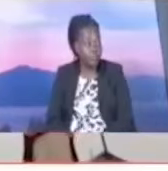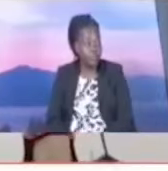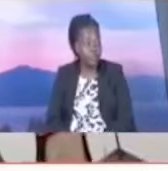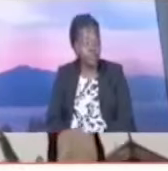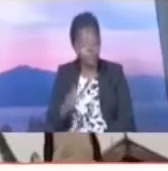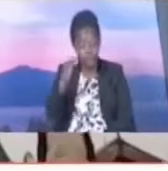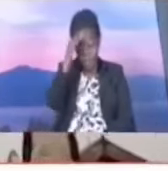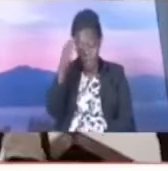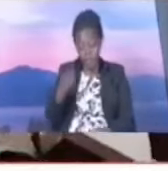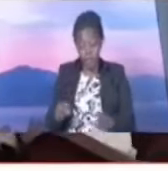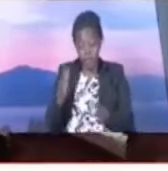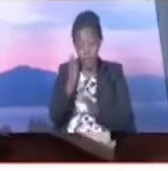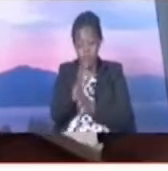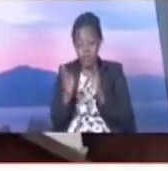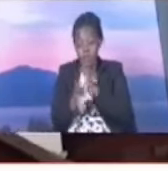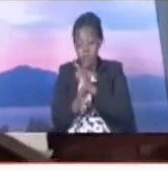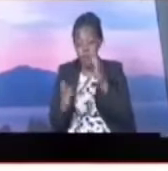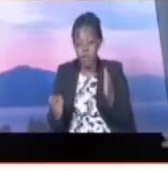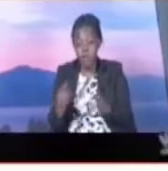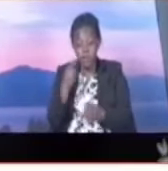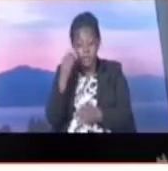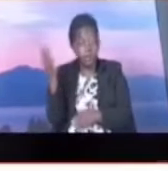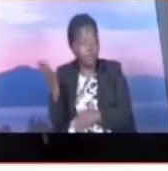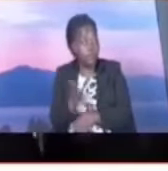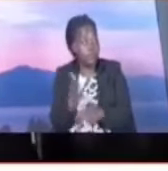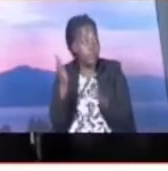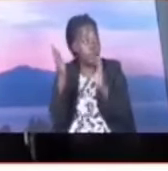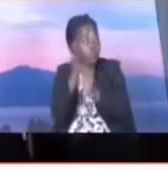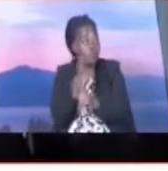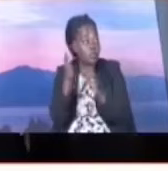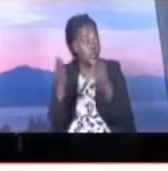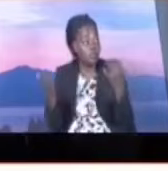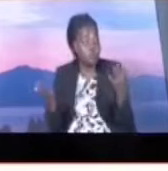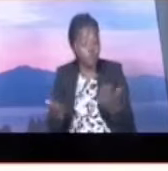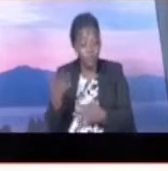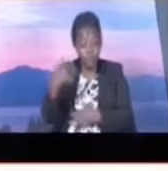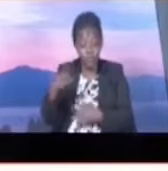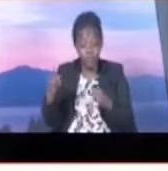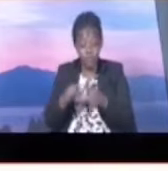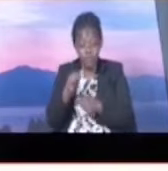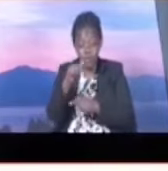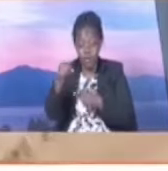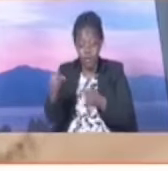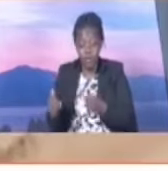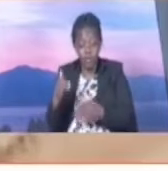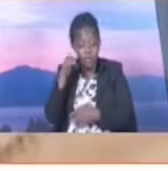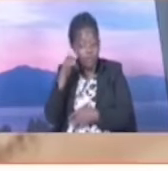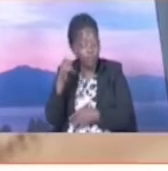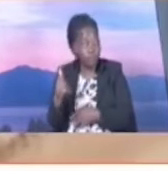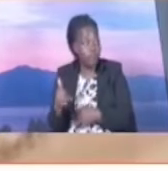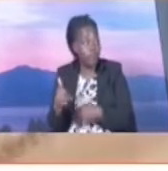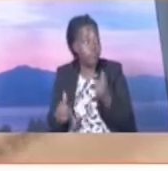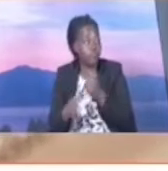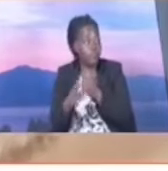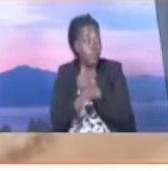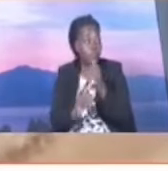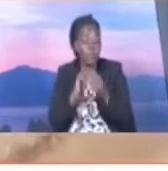Abasirikale balinnya ebisinge ne basanga ejjambiya ng'ekwekeddamu ku lw'amazzi ssaako n'ebisanikiro by'amasimo ge babeera babbye nga